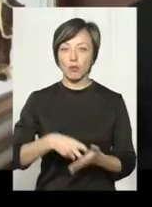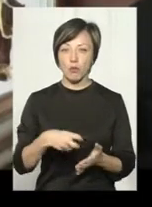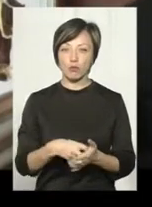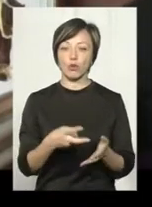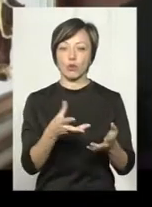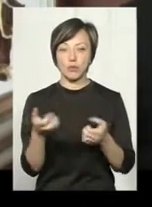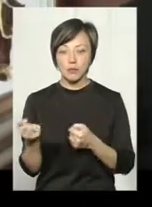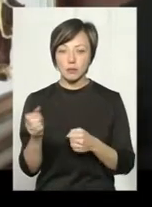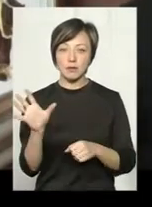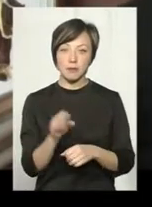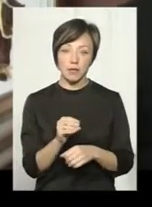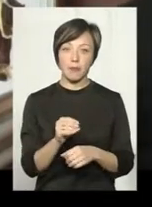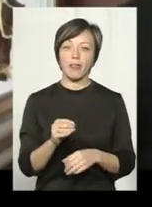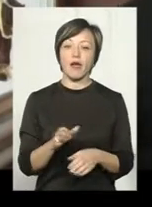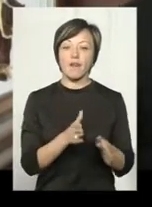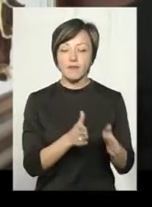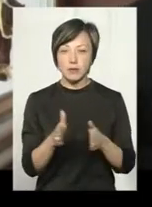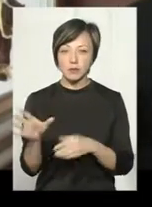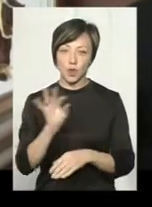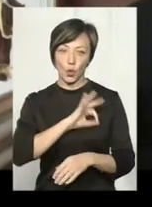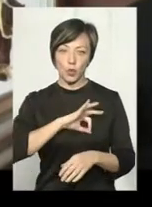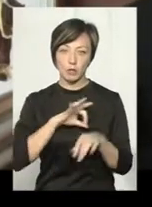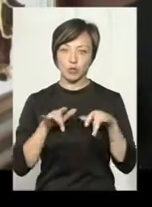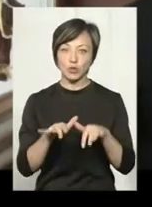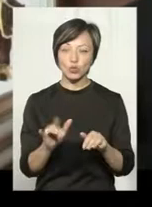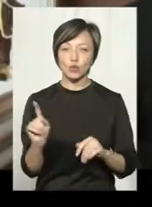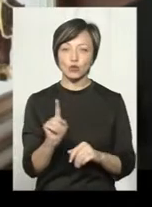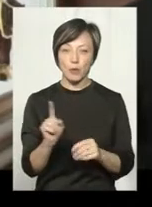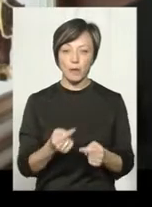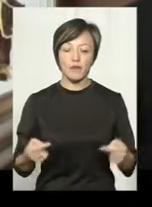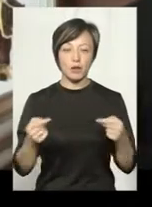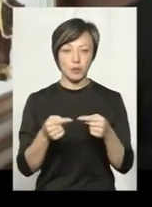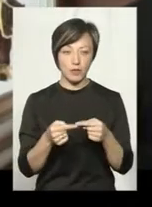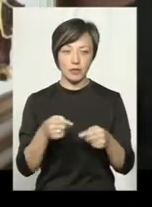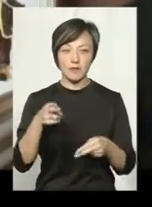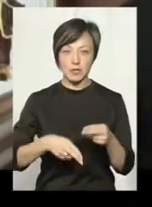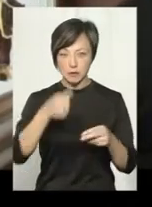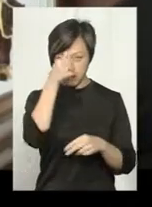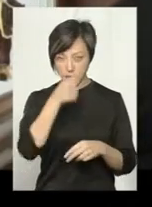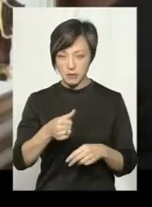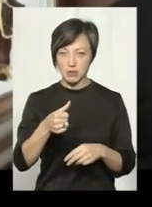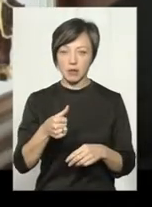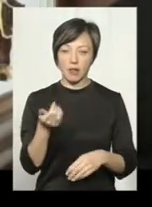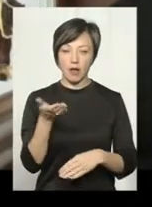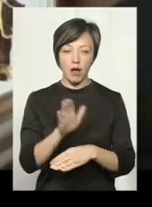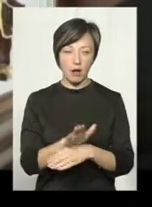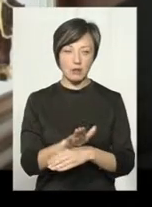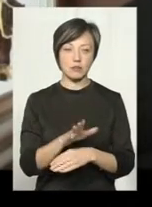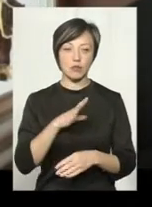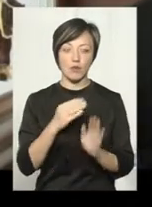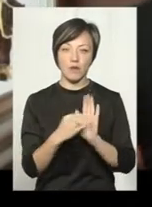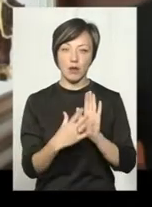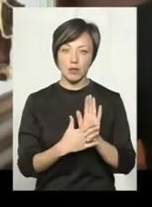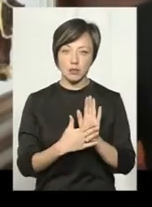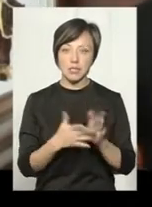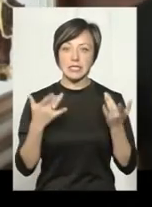отримала. Тобто витримана вся юридична процедура для того, щоб, відповідно, в кінці місяці був винесений наказ, де було вказано,